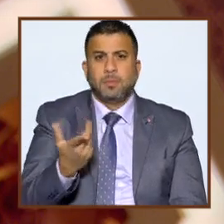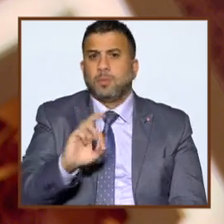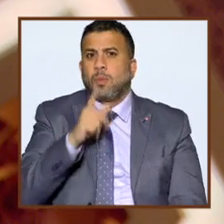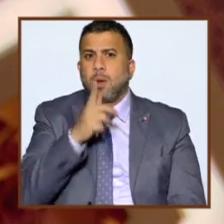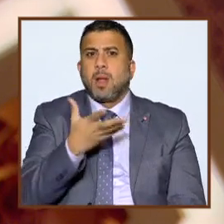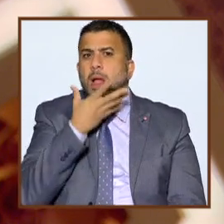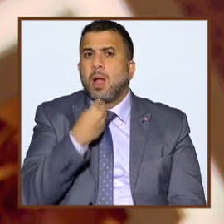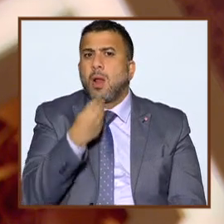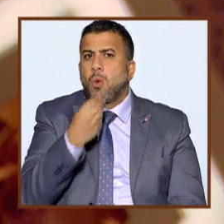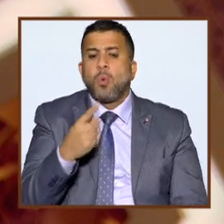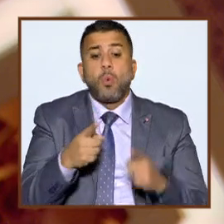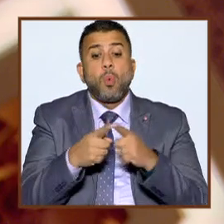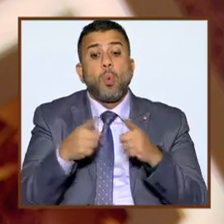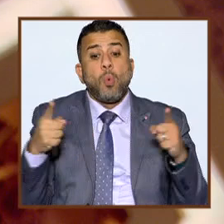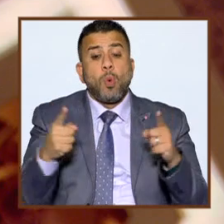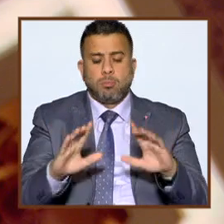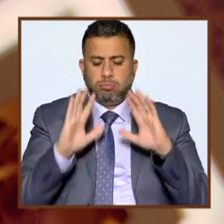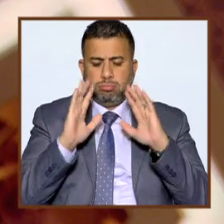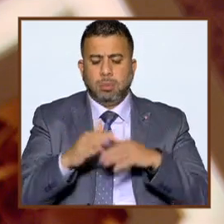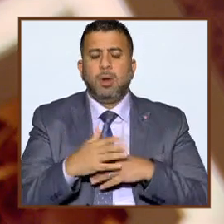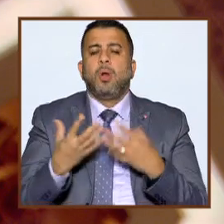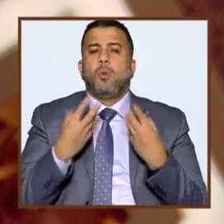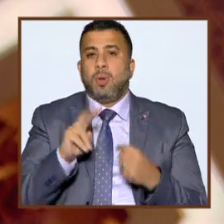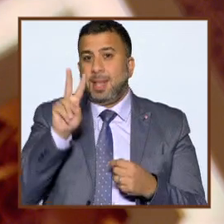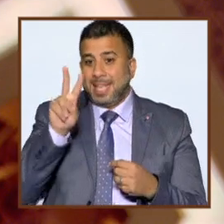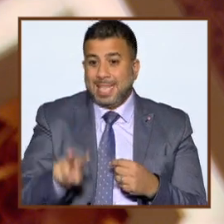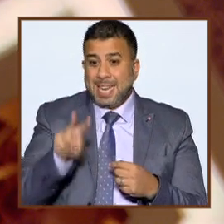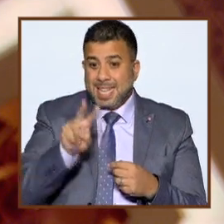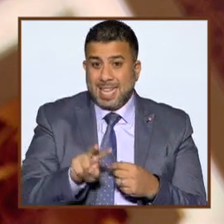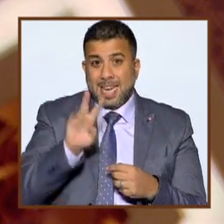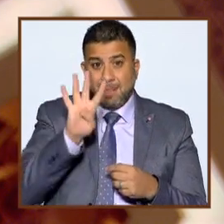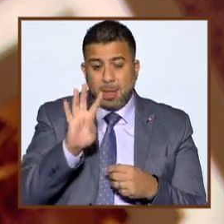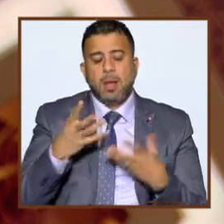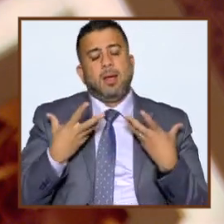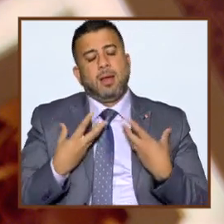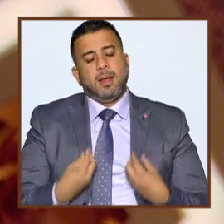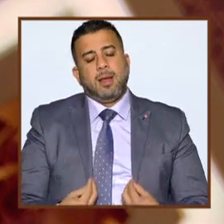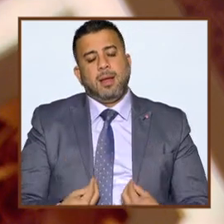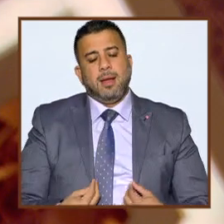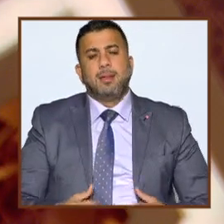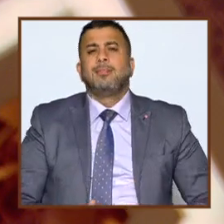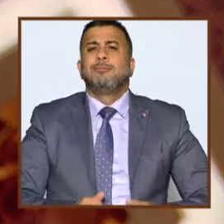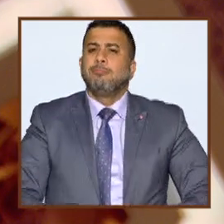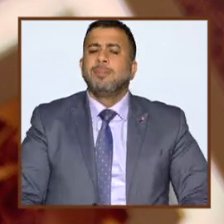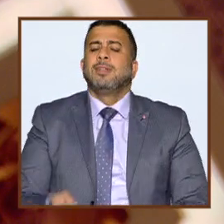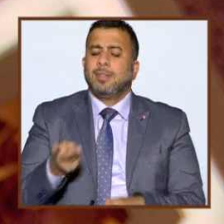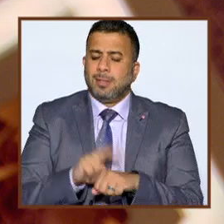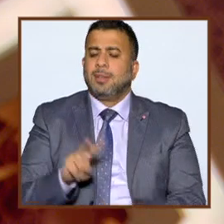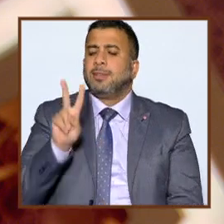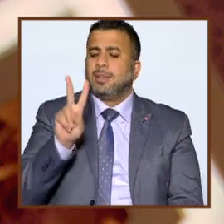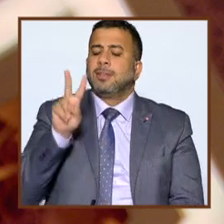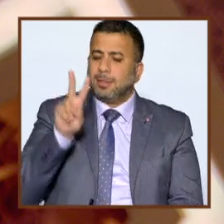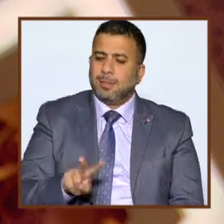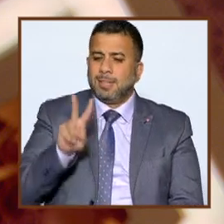عن حسنهن وطولهن. ثم يستريح صلى الله عليه وآله وسلم، ثم يقوم فيصلي ركعتين